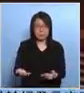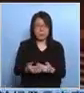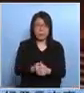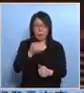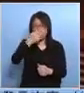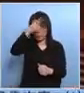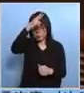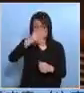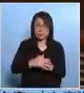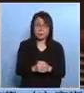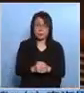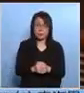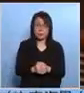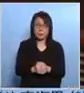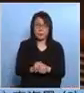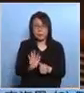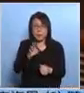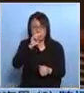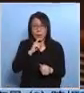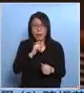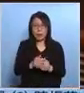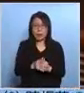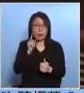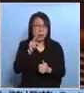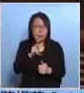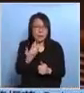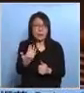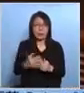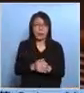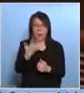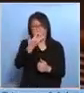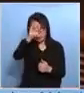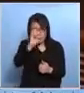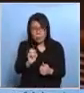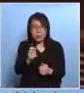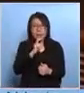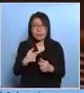們的特區政府，不是說在說幾多個禮拜幾多個%